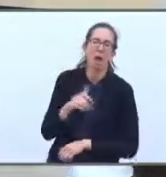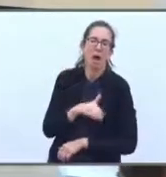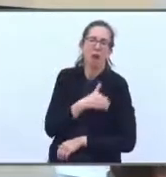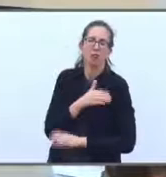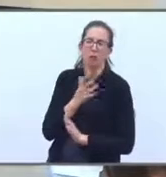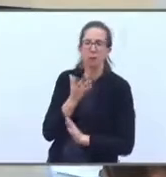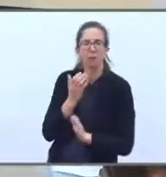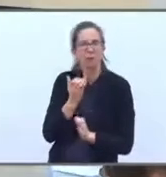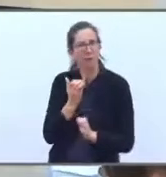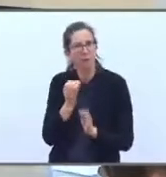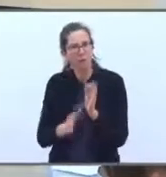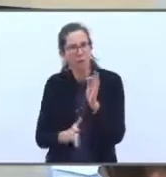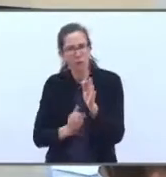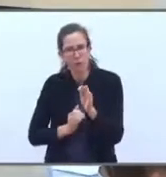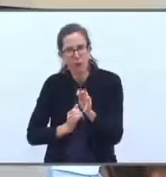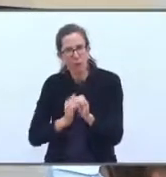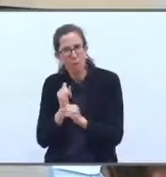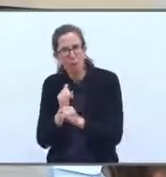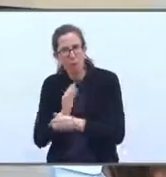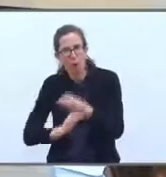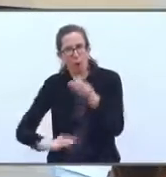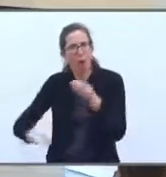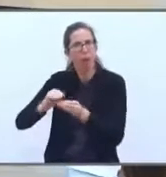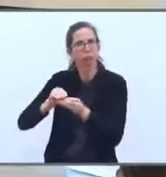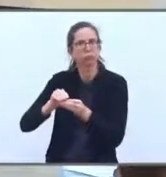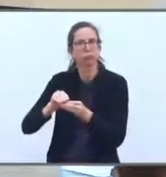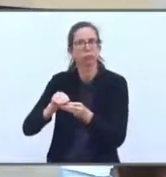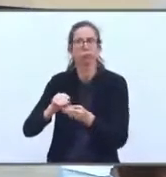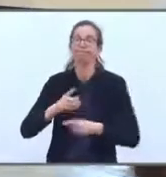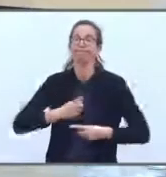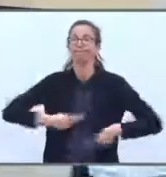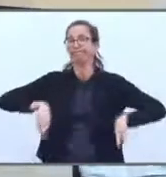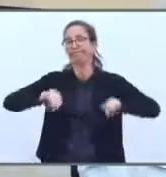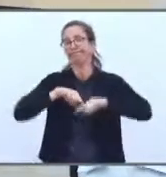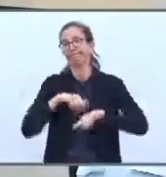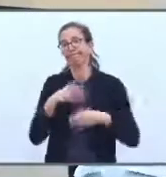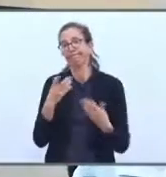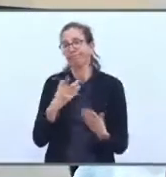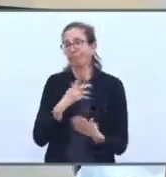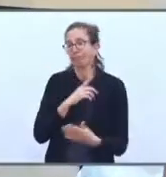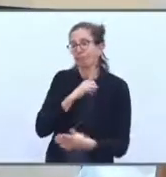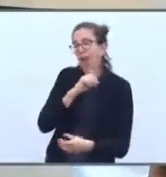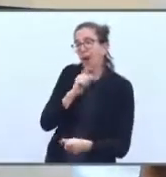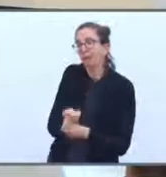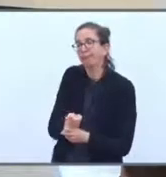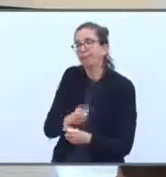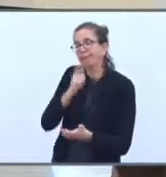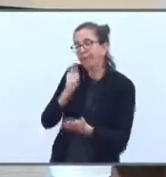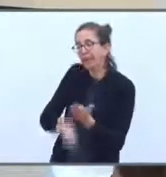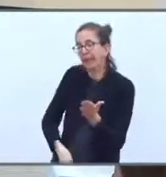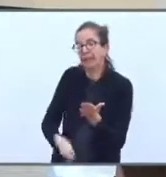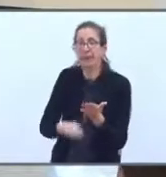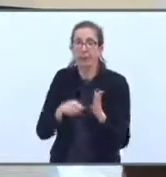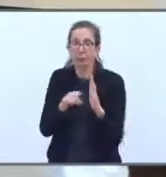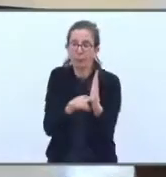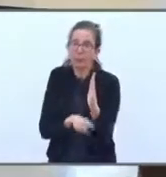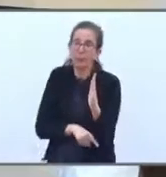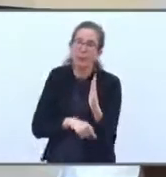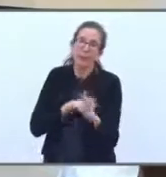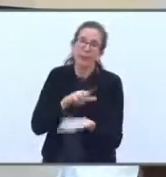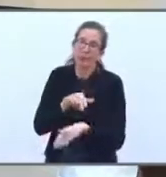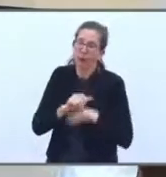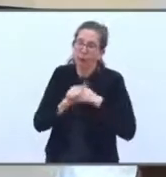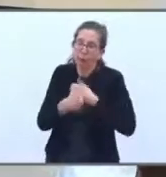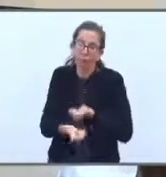En conséquence, nous avons pris un certain nombre de mesures qui vont déboucher sur des pénalités et sur des poursuites judiciaires.